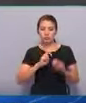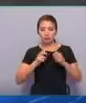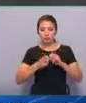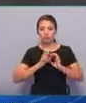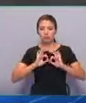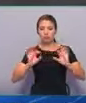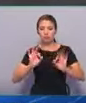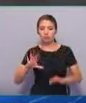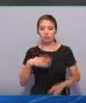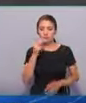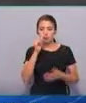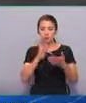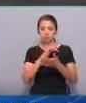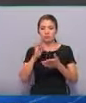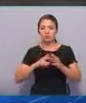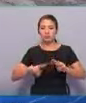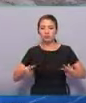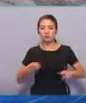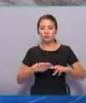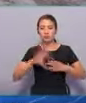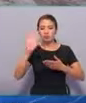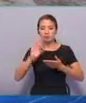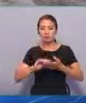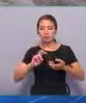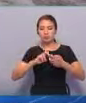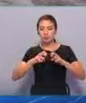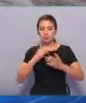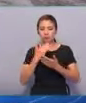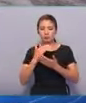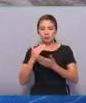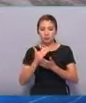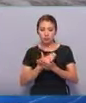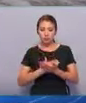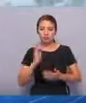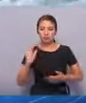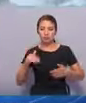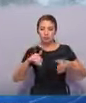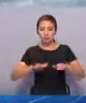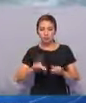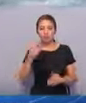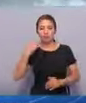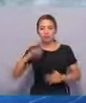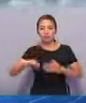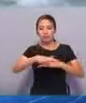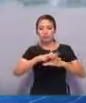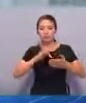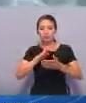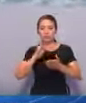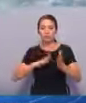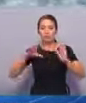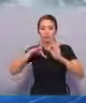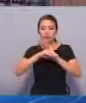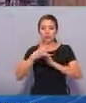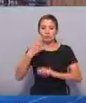де көтерілді. Шымкент қаласының әкімі болса, бұл мәселелердің рет-ретімен шешілетінін айтты. Бүгінде Түркістан облысынан қала аумағына қосылған